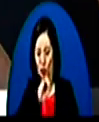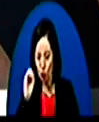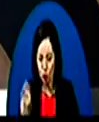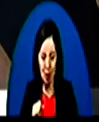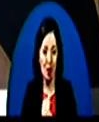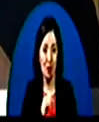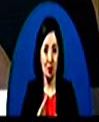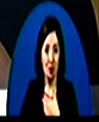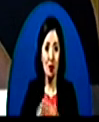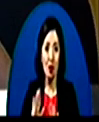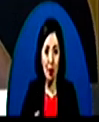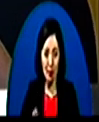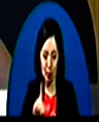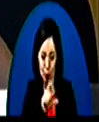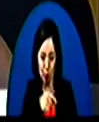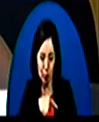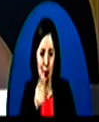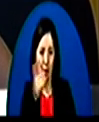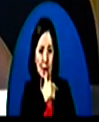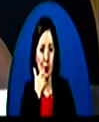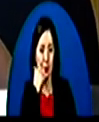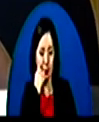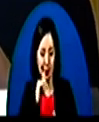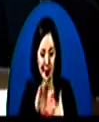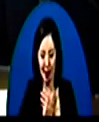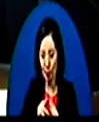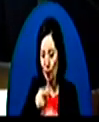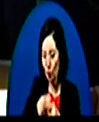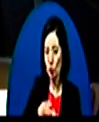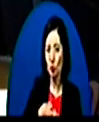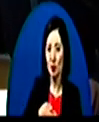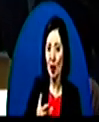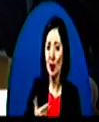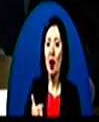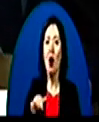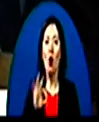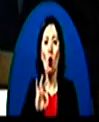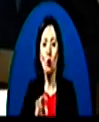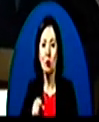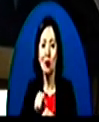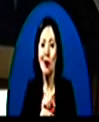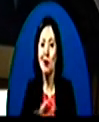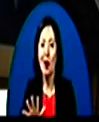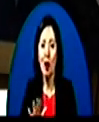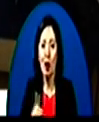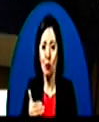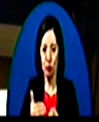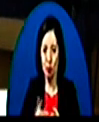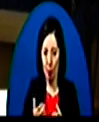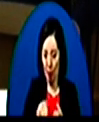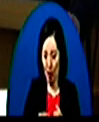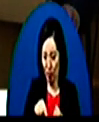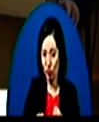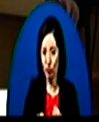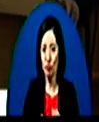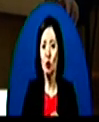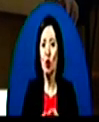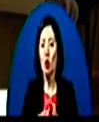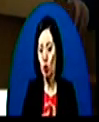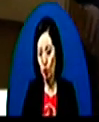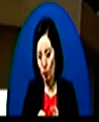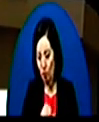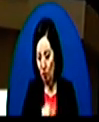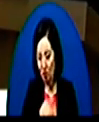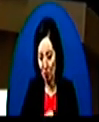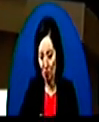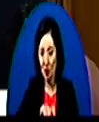ажиллаж байгаа учраас энэ хүмүүсийн эрүүл мэндийг хамгаалснаар энэ халбарыг гадагшин тархахгүй байх нөхцөл байдлыг бүрдүүлэх тал дээр бас одоо